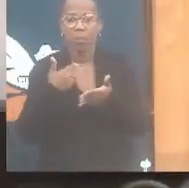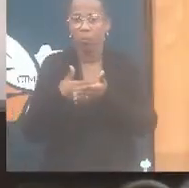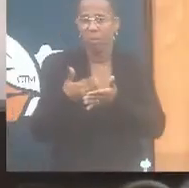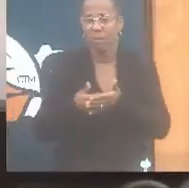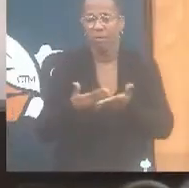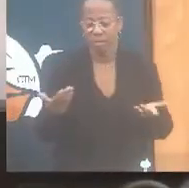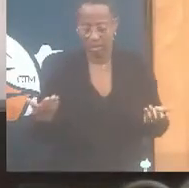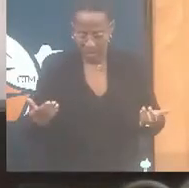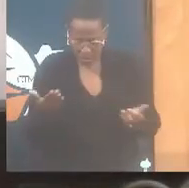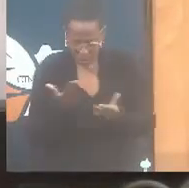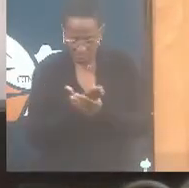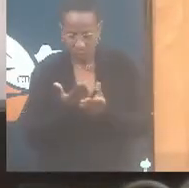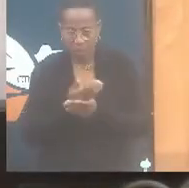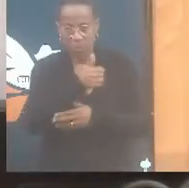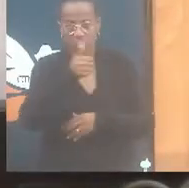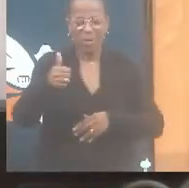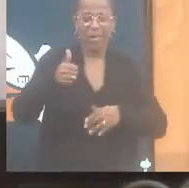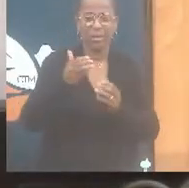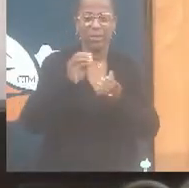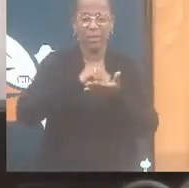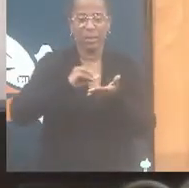le seul document écrit que vous nous donnez,